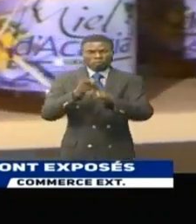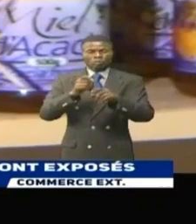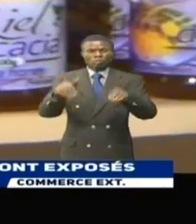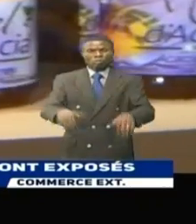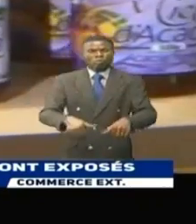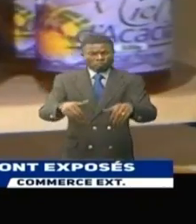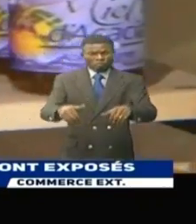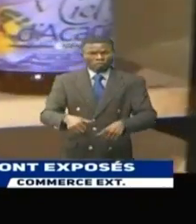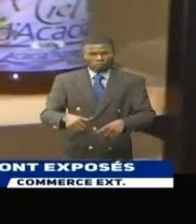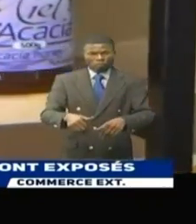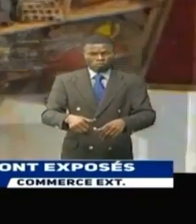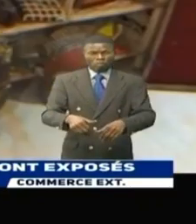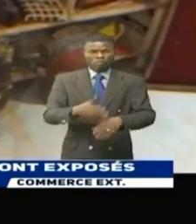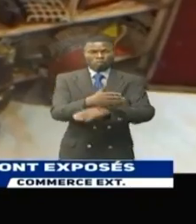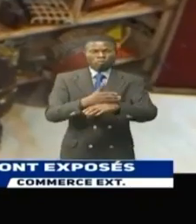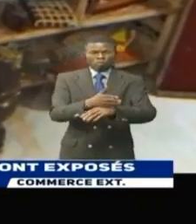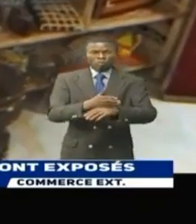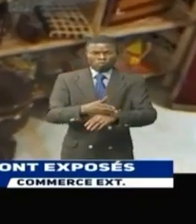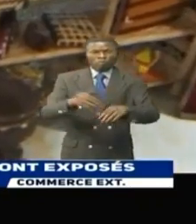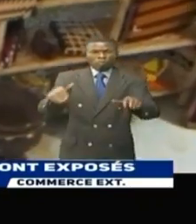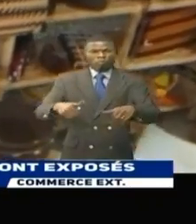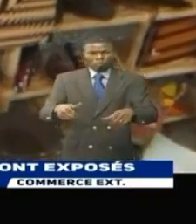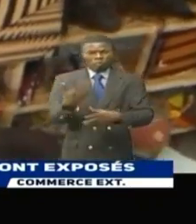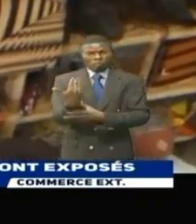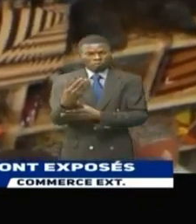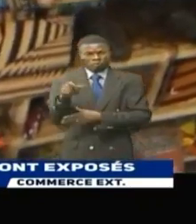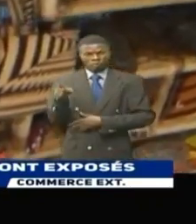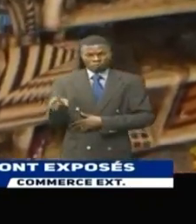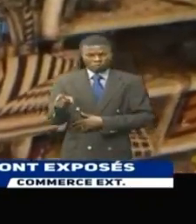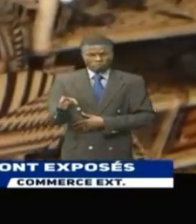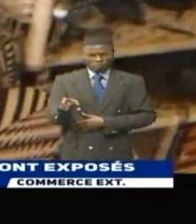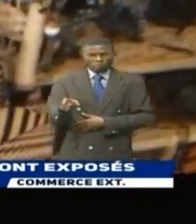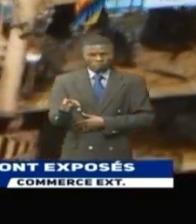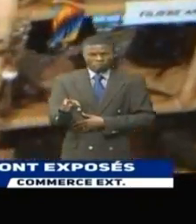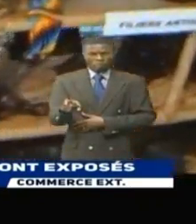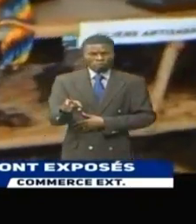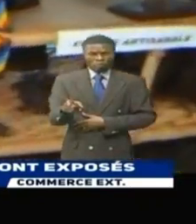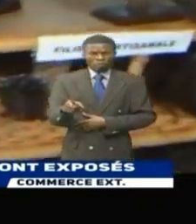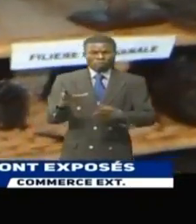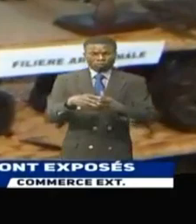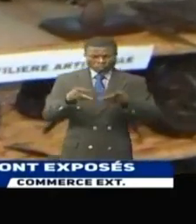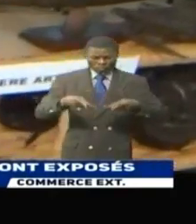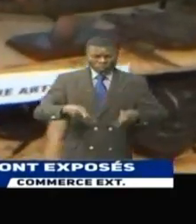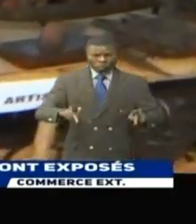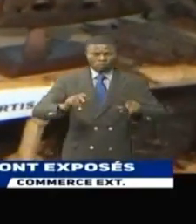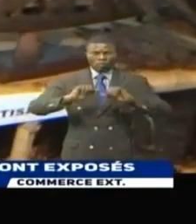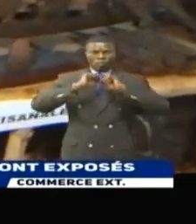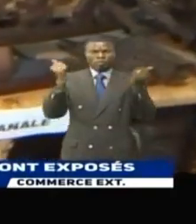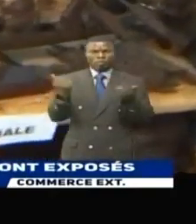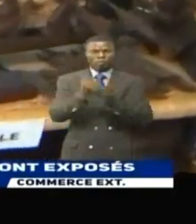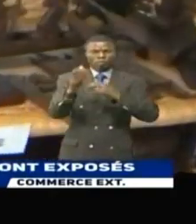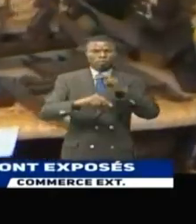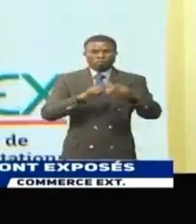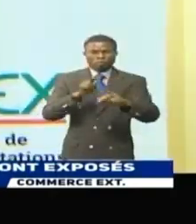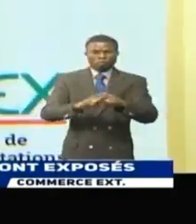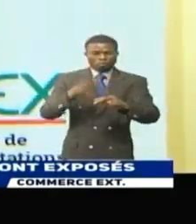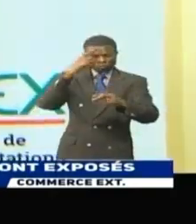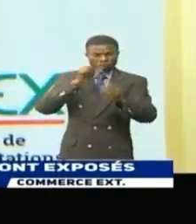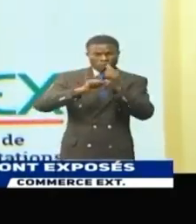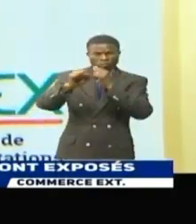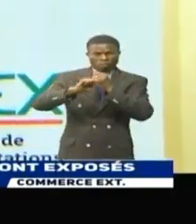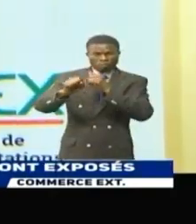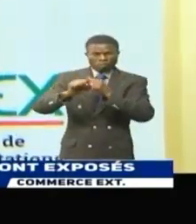agricole, agro-industrielle et artisanale. Ce, par le biais de l'Agence nationale pour la promotion